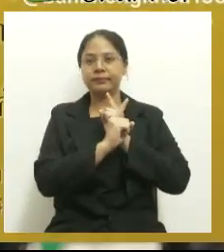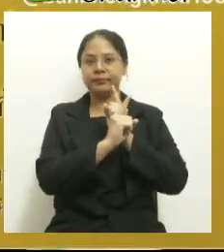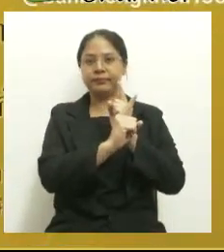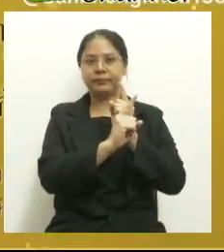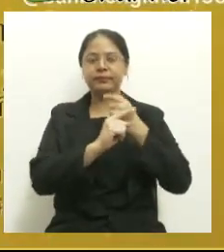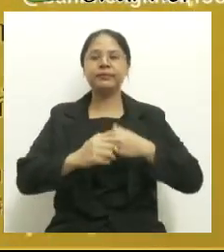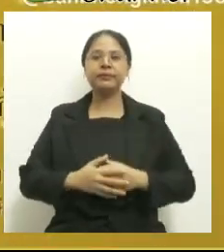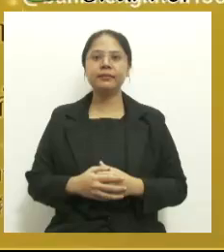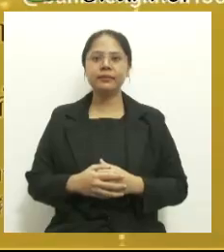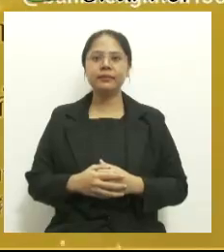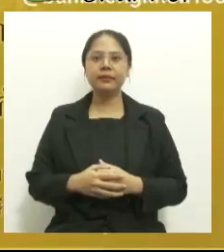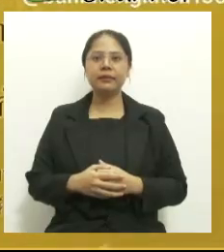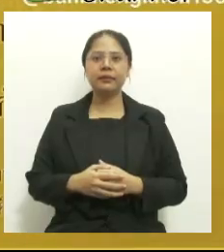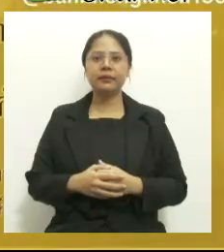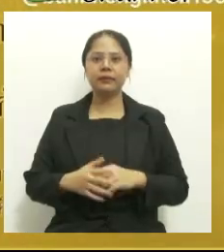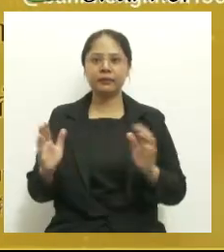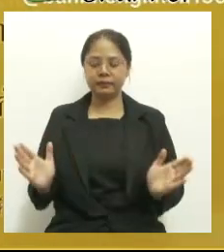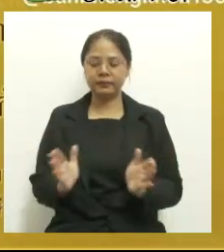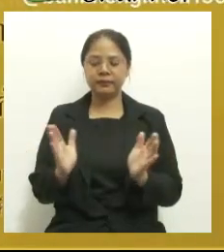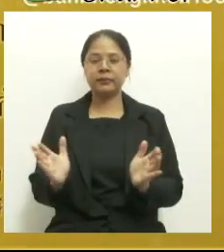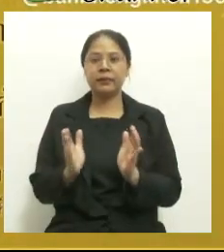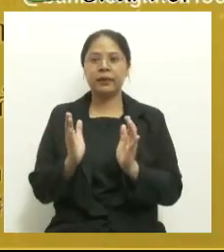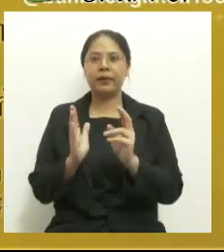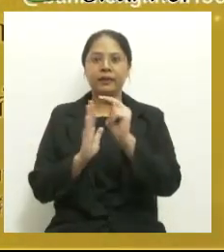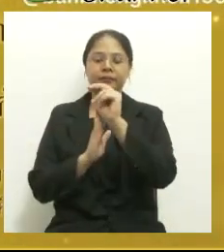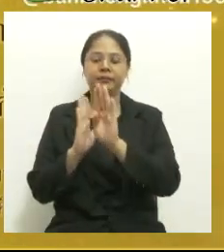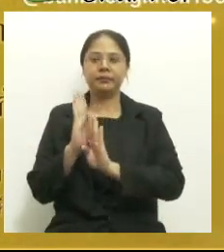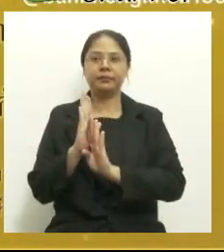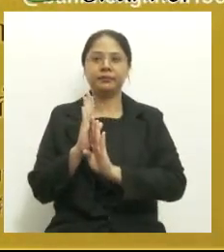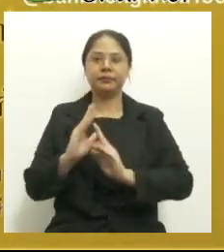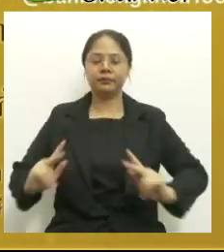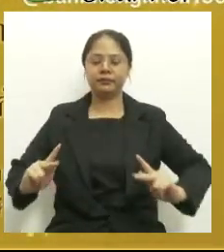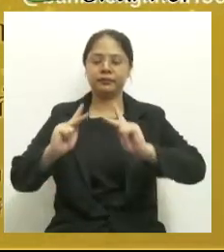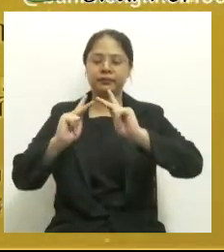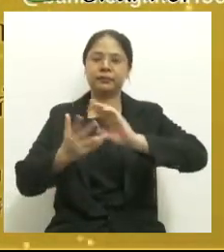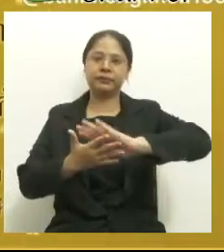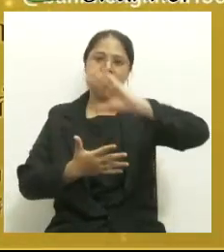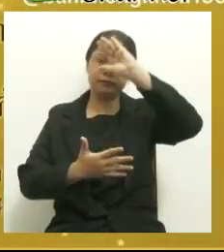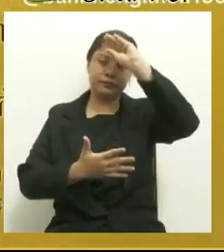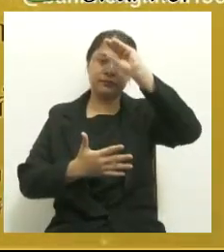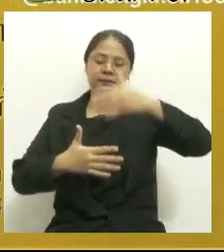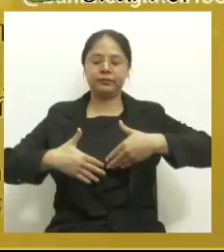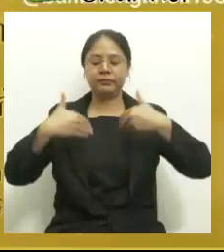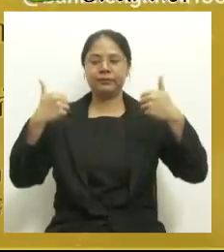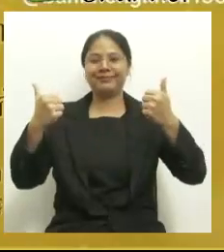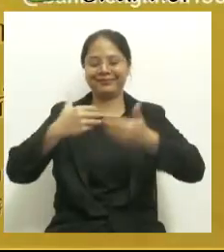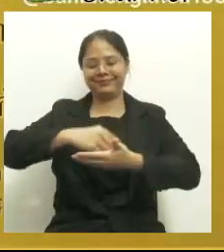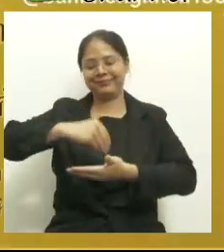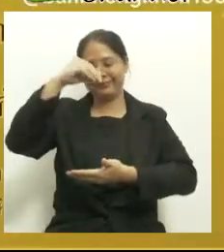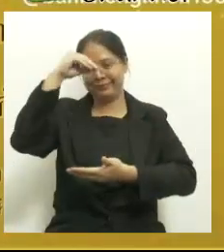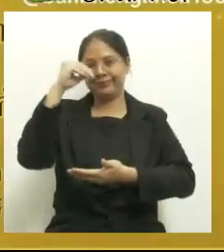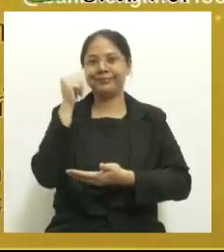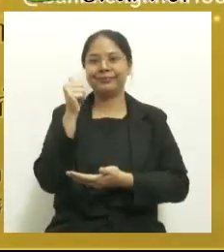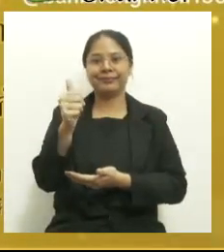จัดกิจกรรมนะคะเพื่อที่จะส่งเสริมสนองนโยบายนะคะของกระทรวงศึกษาธิการที่ว่าเรียนดีมีความสุขค่ะนอกจากนั้นแล้วนะ